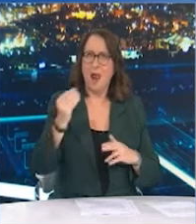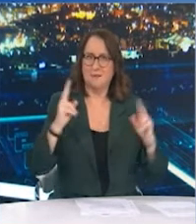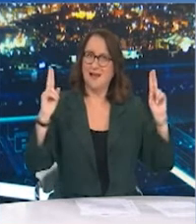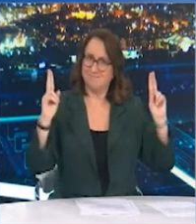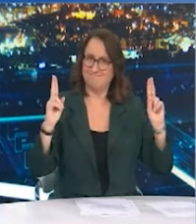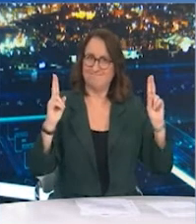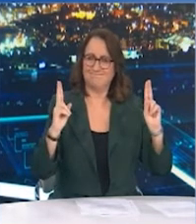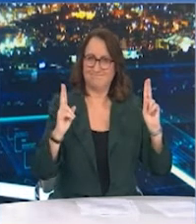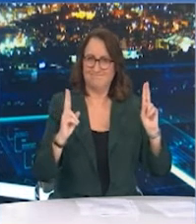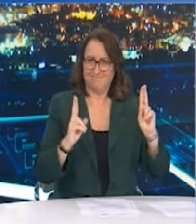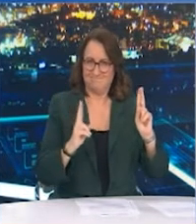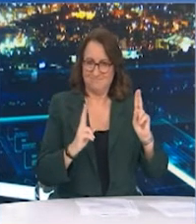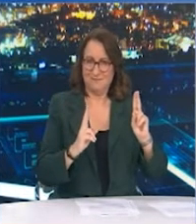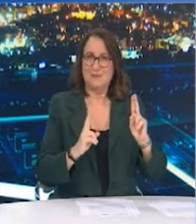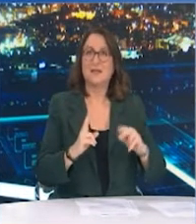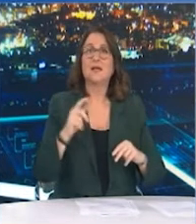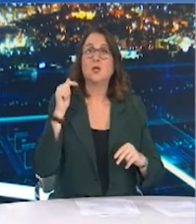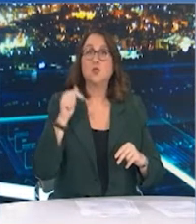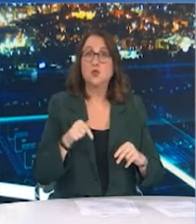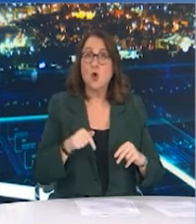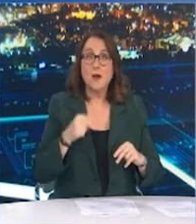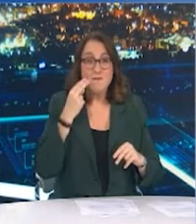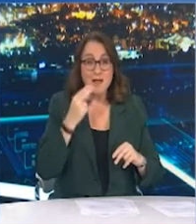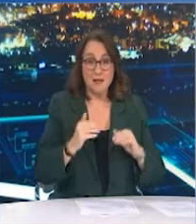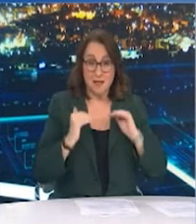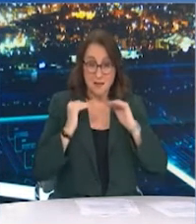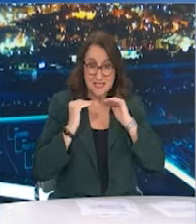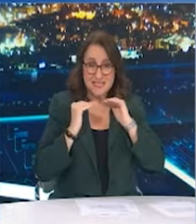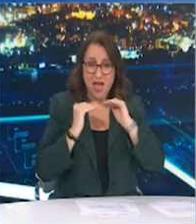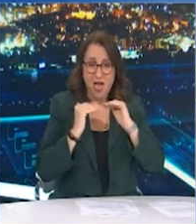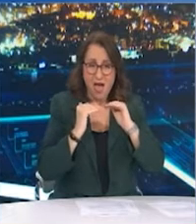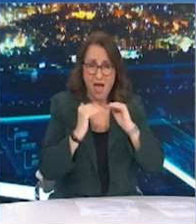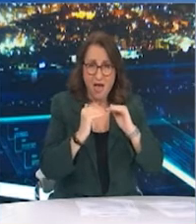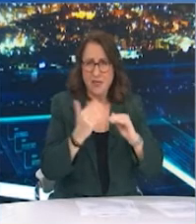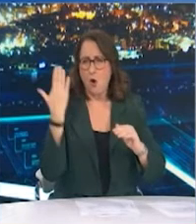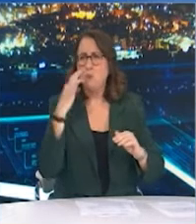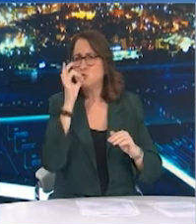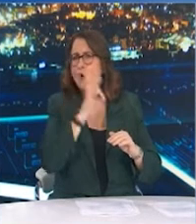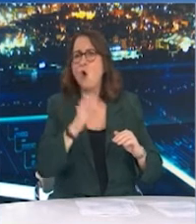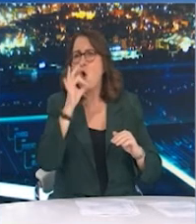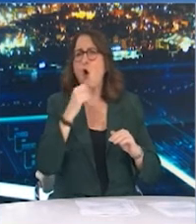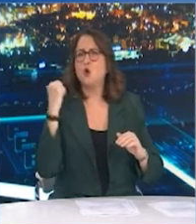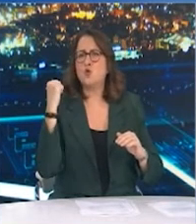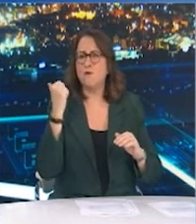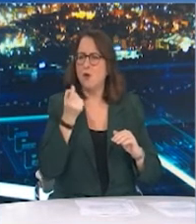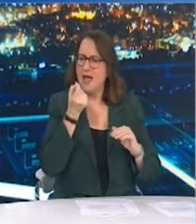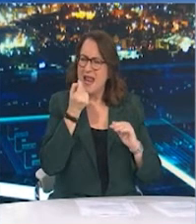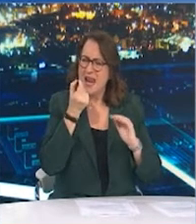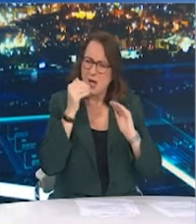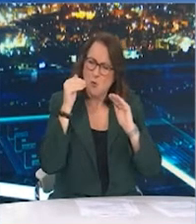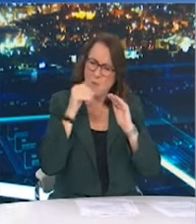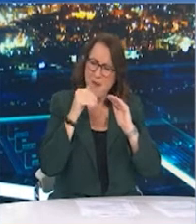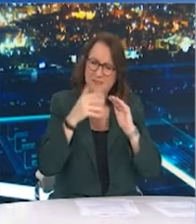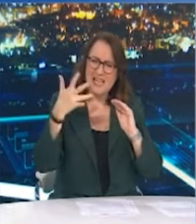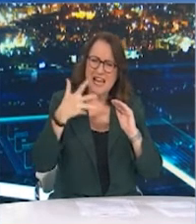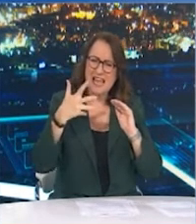Η συνολική βαρύτητα των νεοδιαγνωστέντων έδειξε σταθεροποίηση στα επίπεδα που παρατηρούσαμε στα μέσα Οκτωβρίου με πιθανώς μια μικρή πτωτική τάση. Με απλά